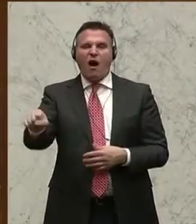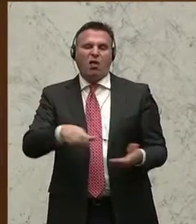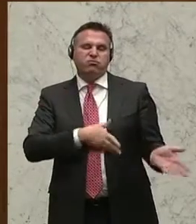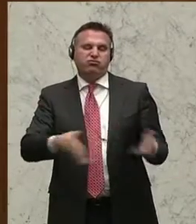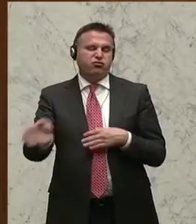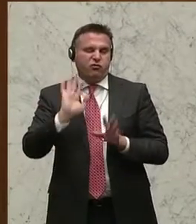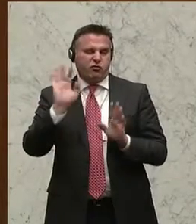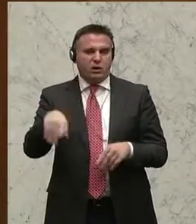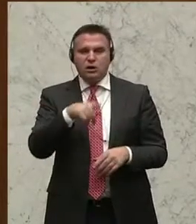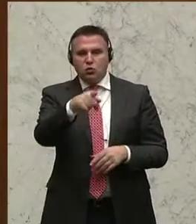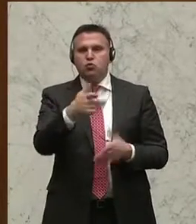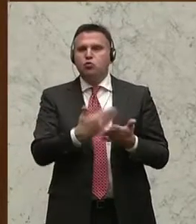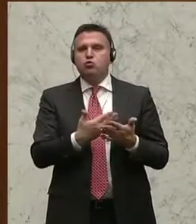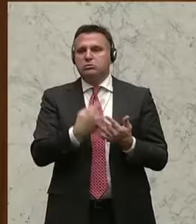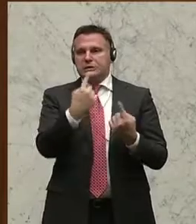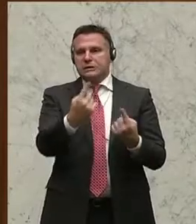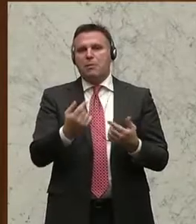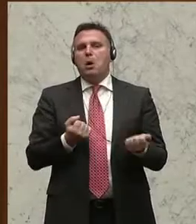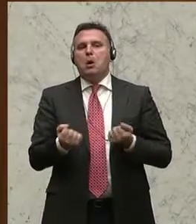nur weil sie politisch nicht bereit sind,